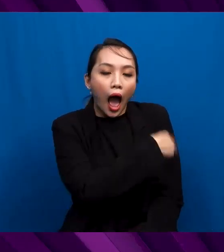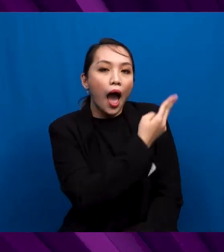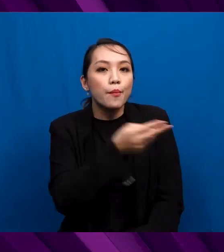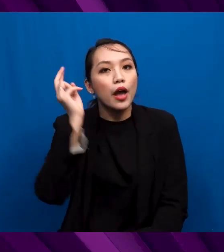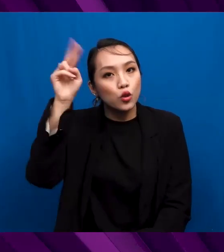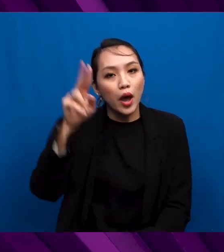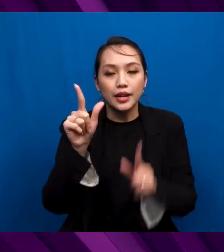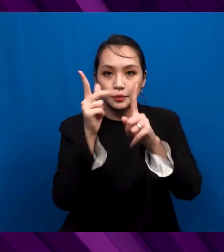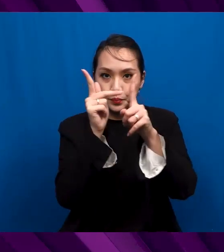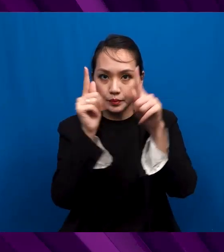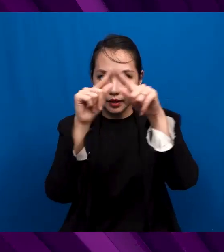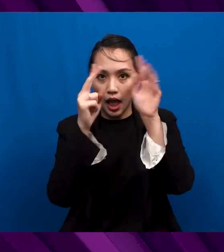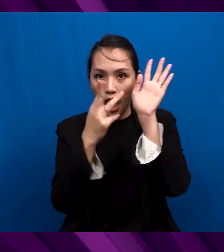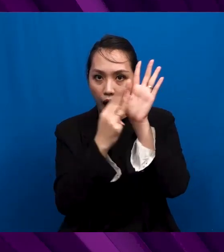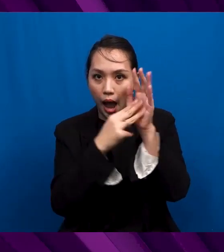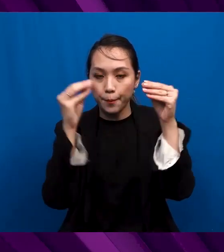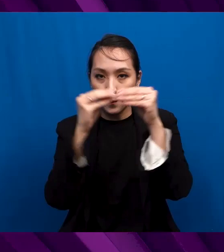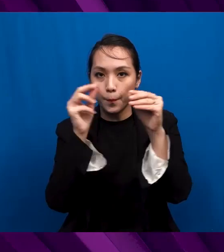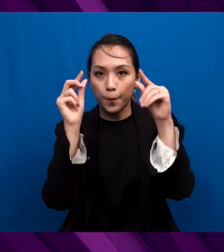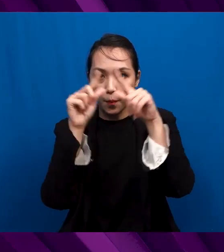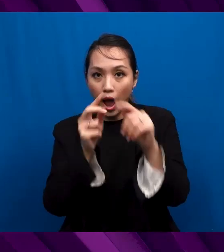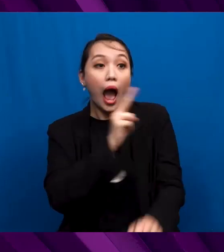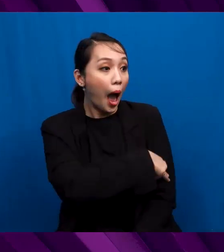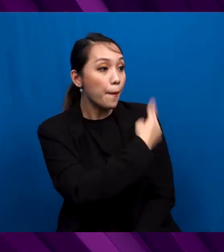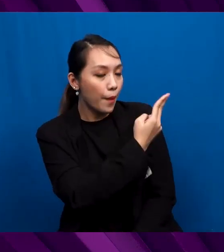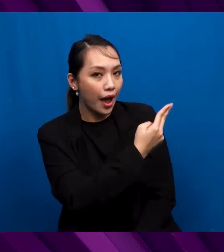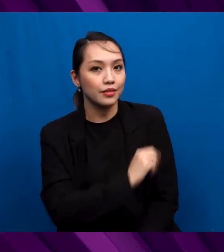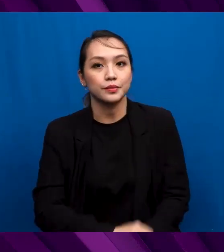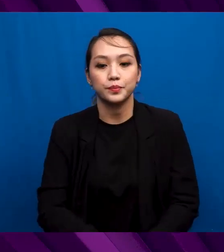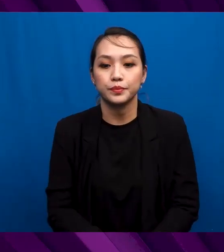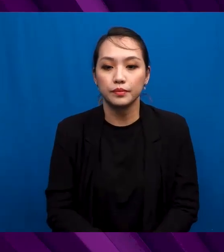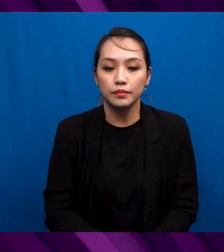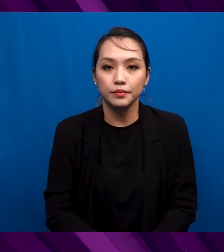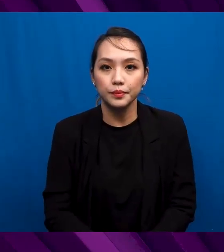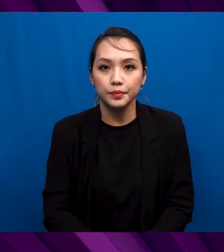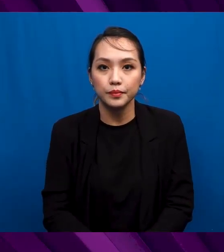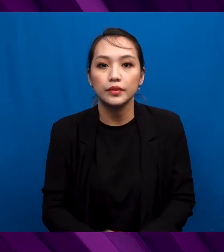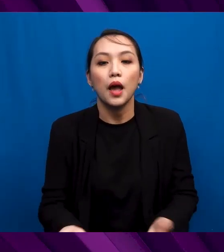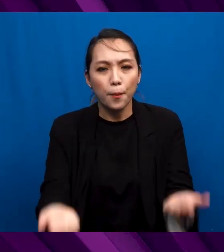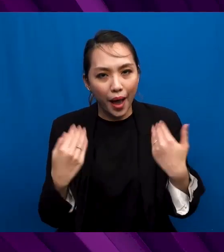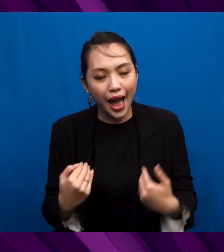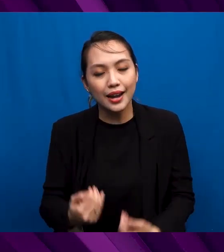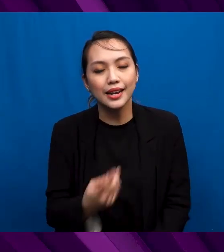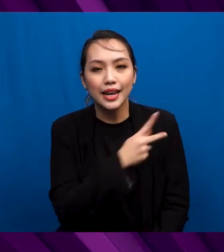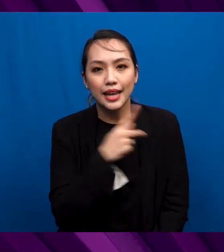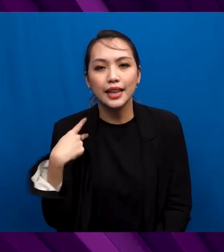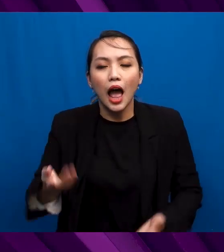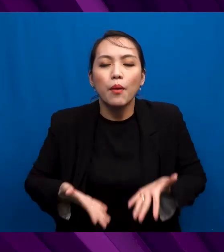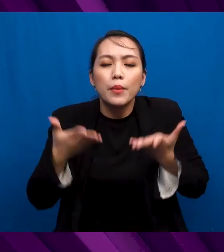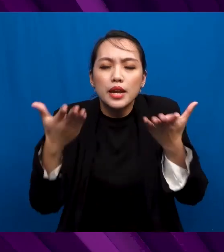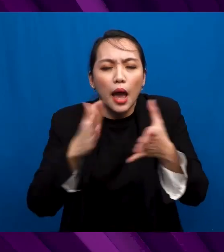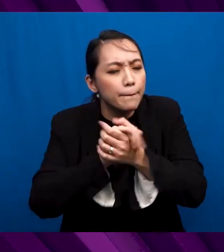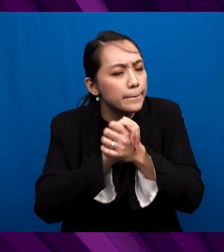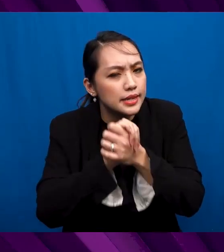kuasa yang bisa mengubahkan masa depan seseorang. Karena itu, mari kita sekali lagi menaruh percaya. There